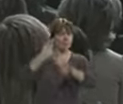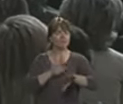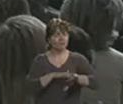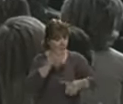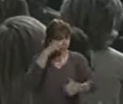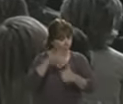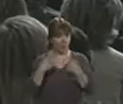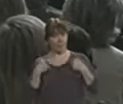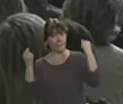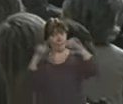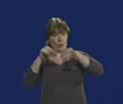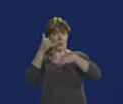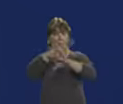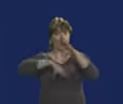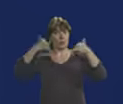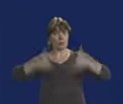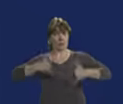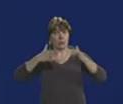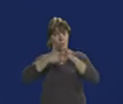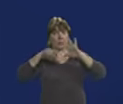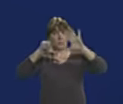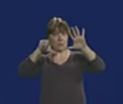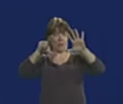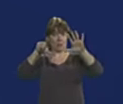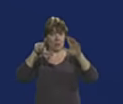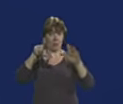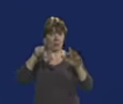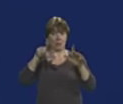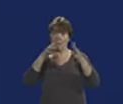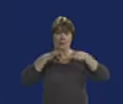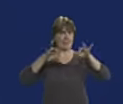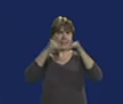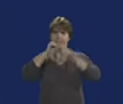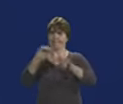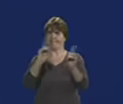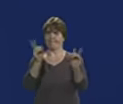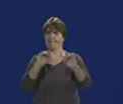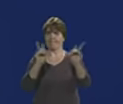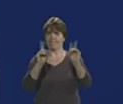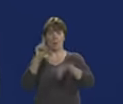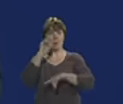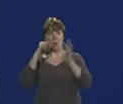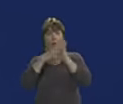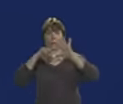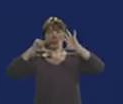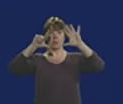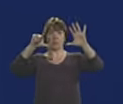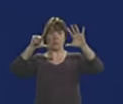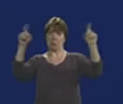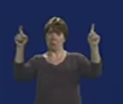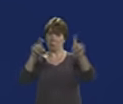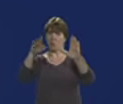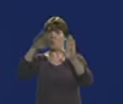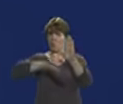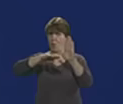je suis venu dans cette région, mais je n'ai pas pris cette salle. parce qu'en 2007, nous étions moins